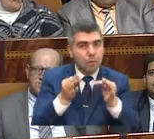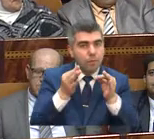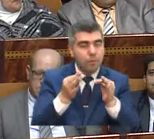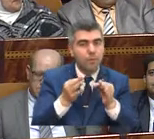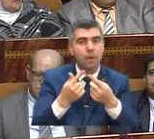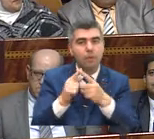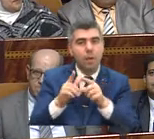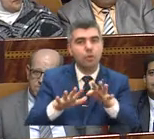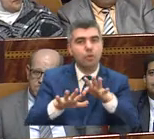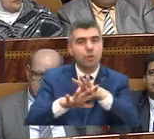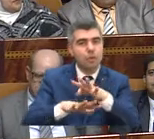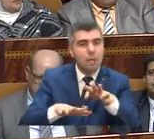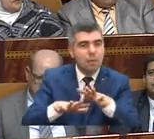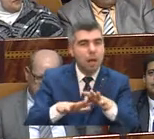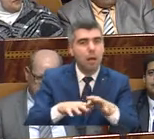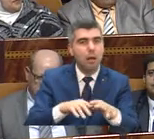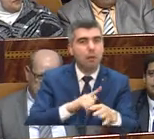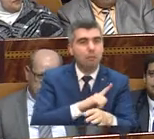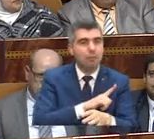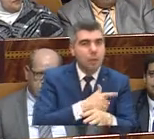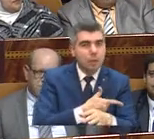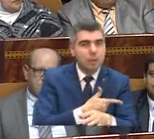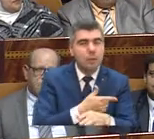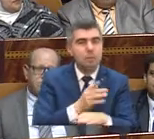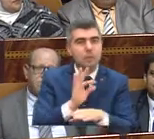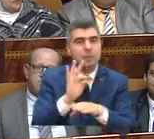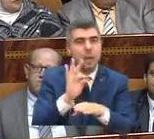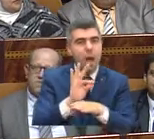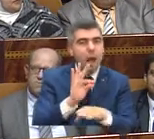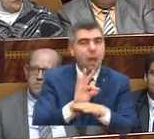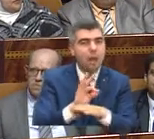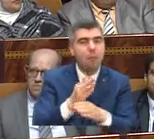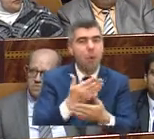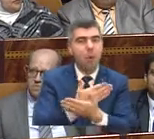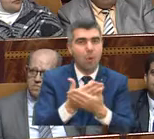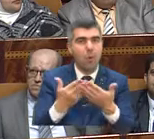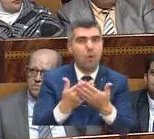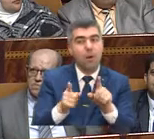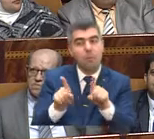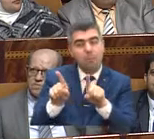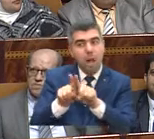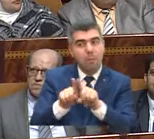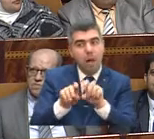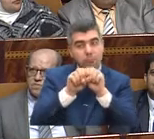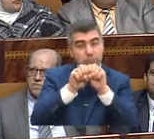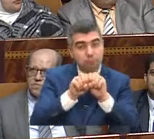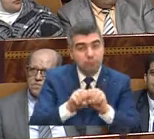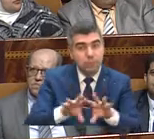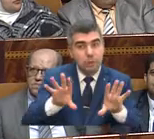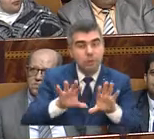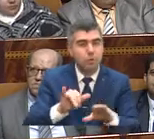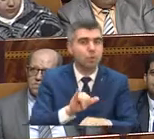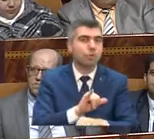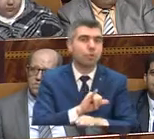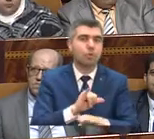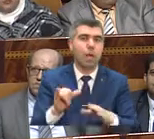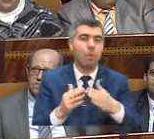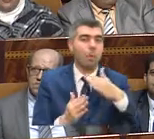الاجتماعي والبعد الأمني والبعد التعليمي لمواجهة هذا النوع من الحد من هذا